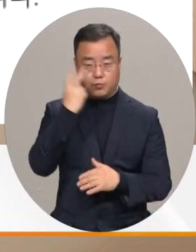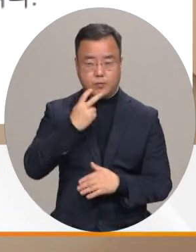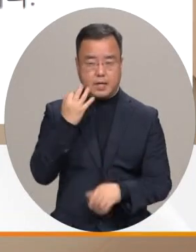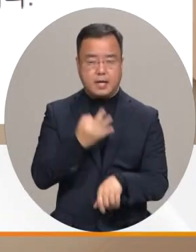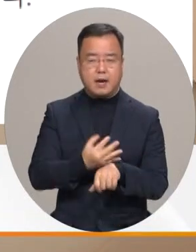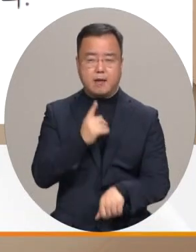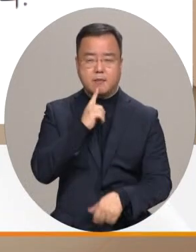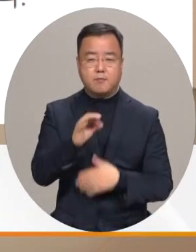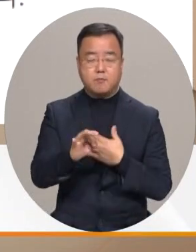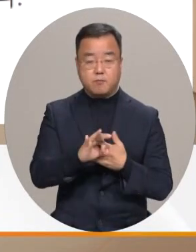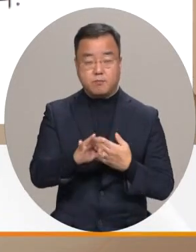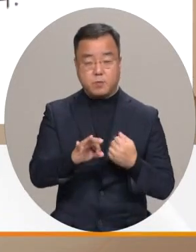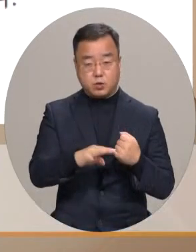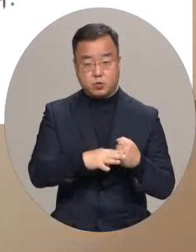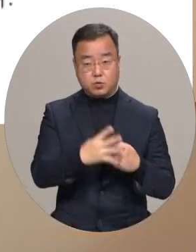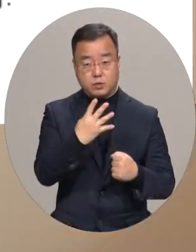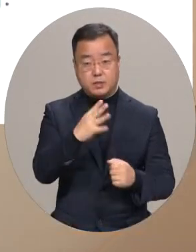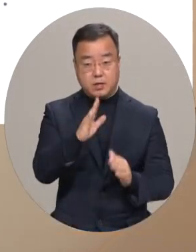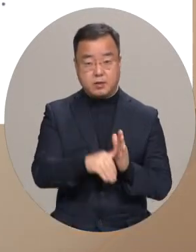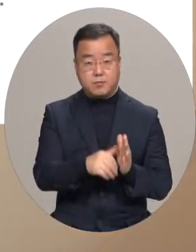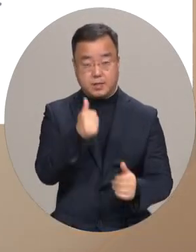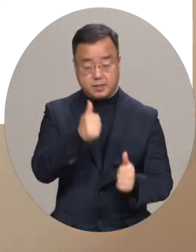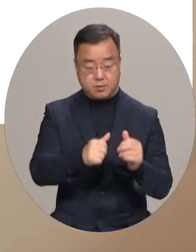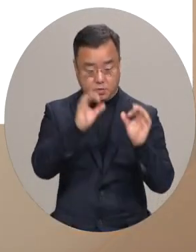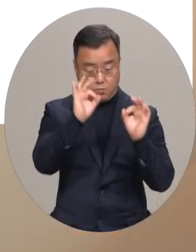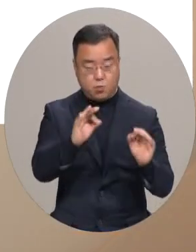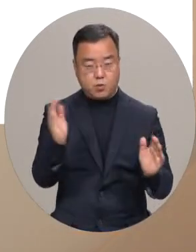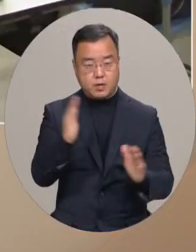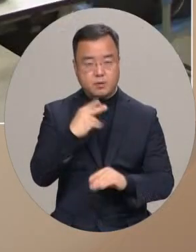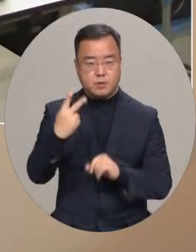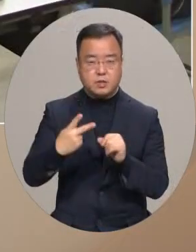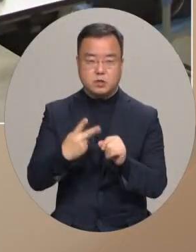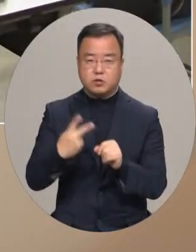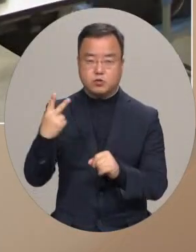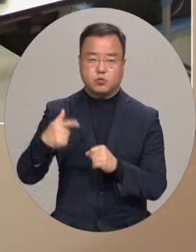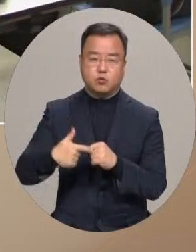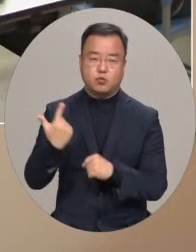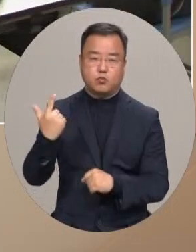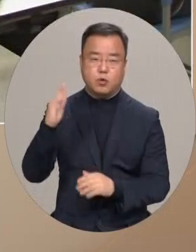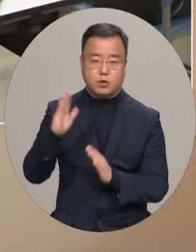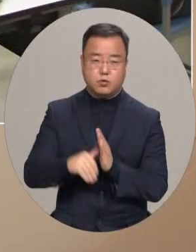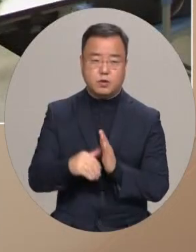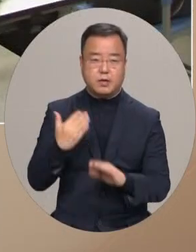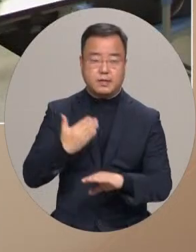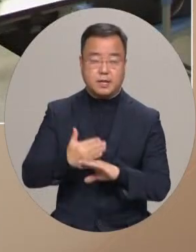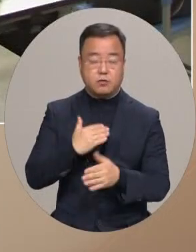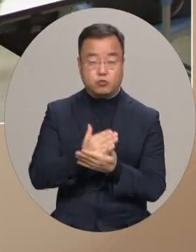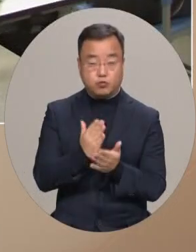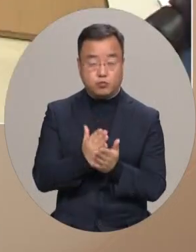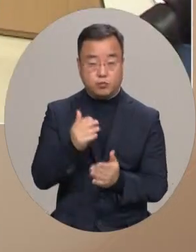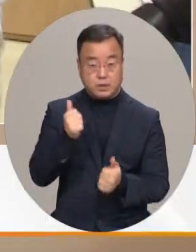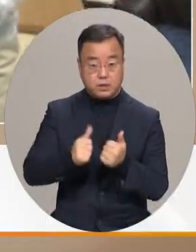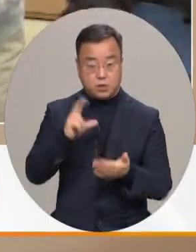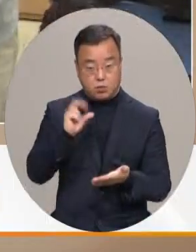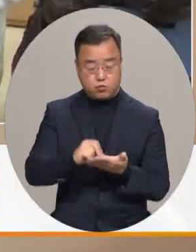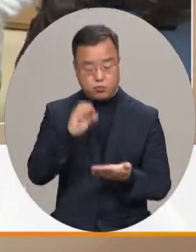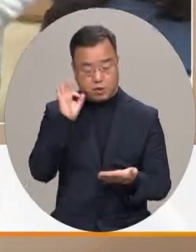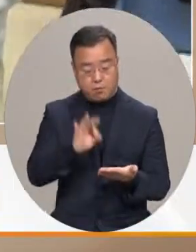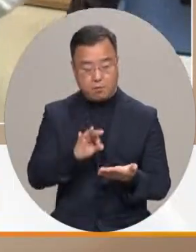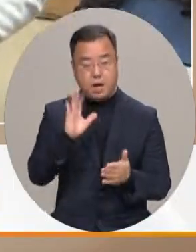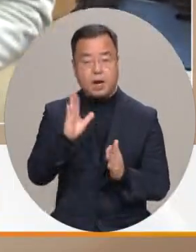말해서 초등학교 4학년 때 시험을 치른 학생이 2년 뒤 6학년 때 다른 유형의 문제를 치르더라도